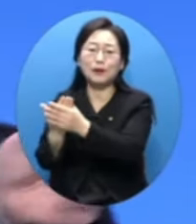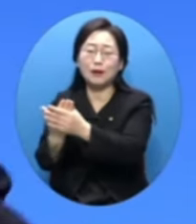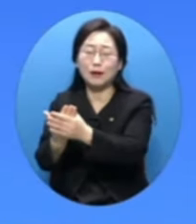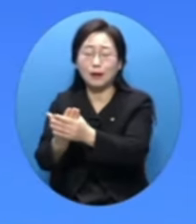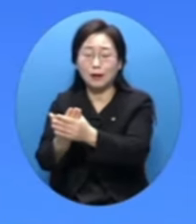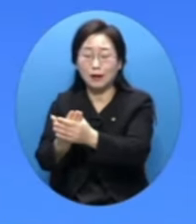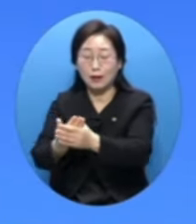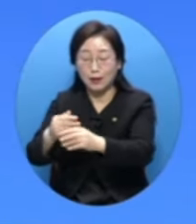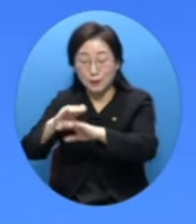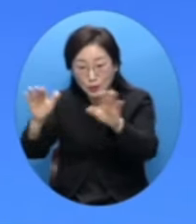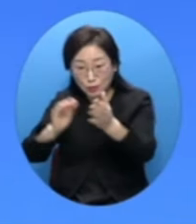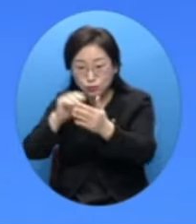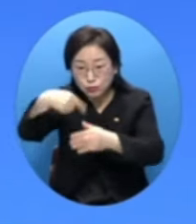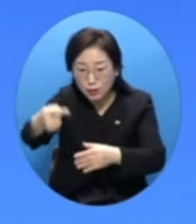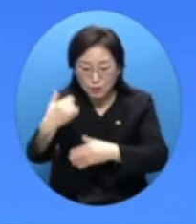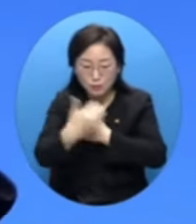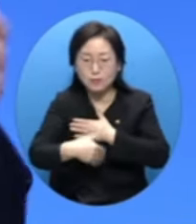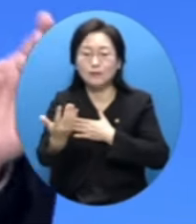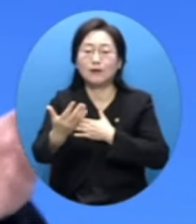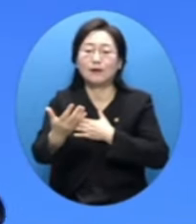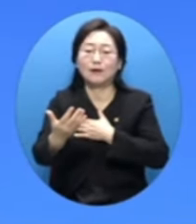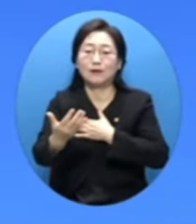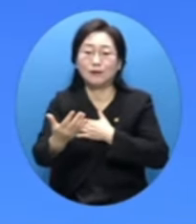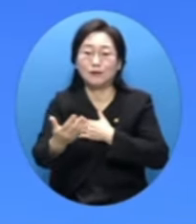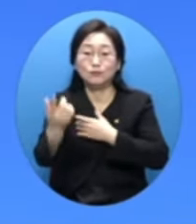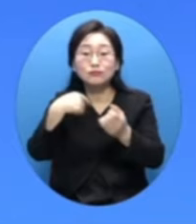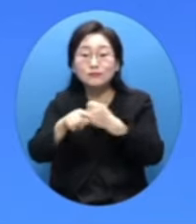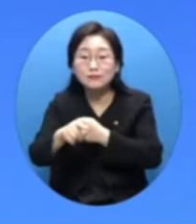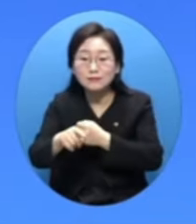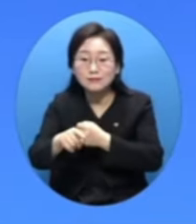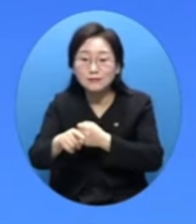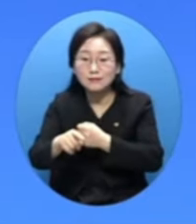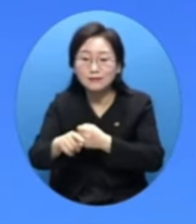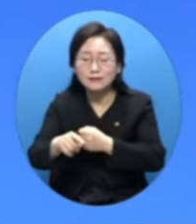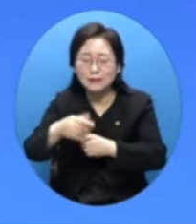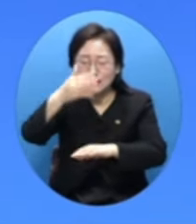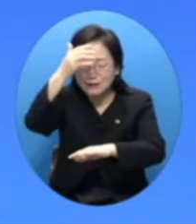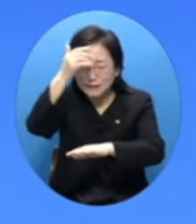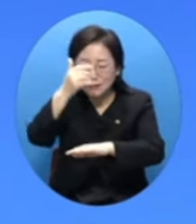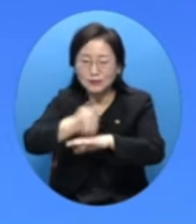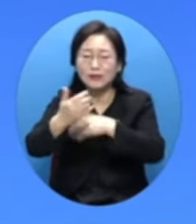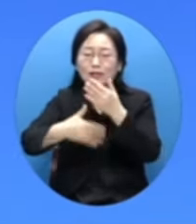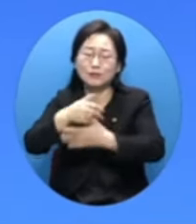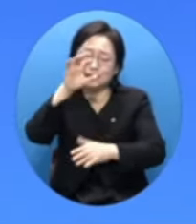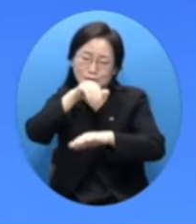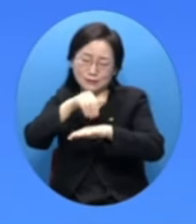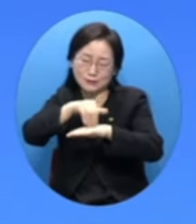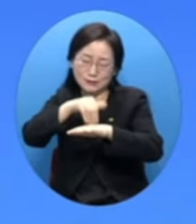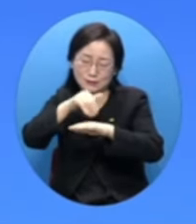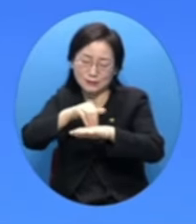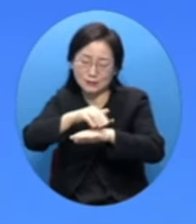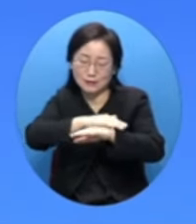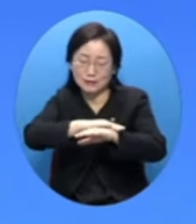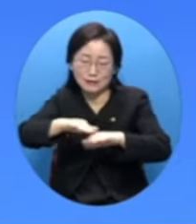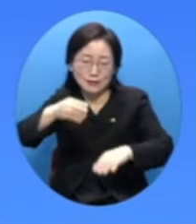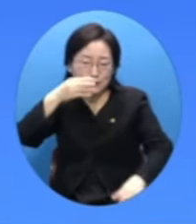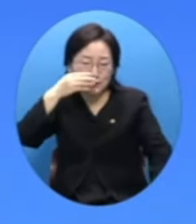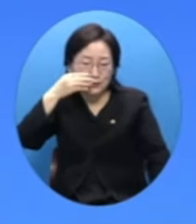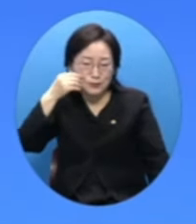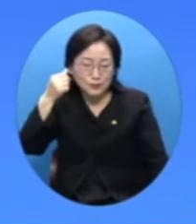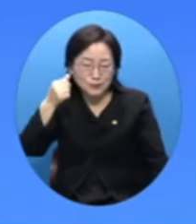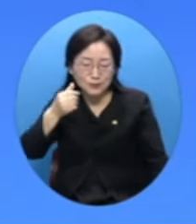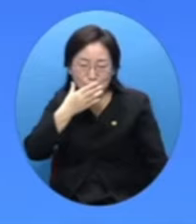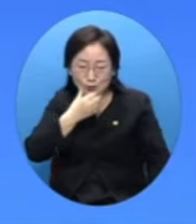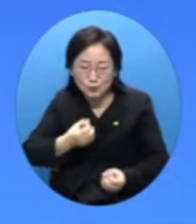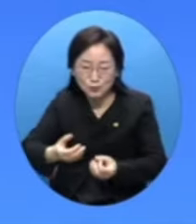바로 되나 했더니 또 몸이 아프고. 여러분, 이 모든 것이 궁극적으로 우리를 하나님께서 연단해서 잘 되게 만들어 주시기 위한